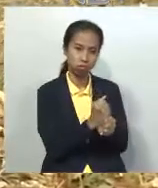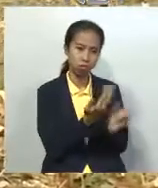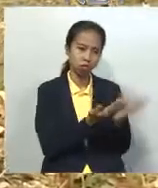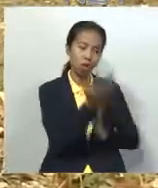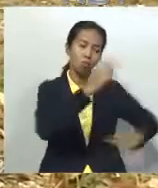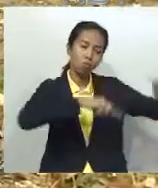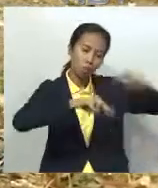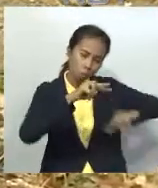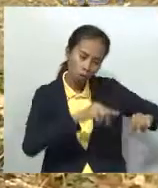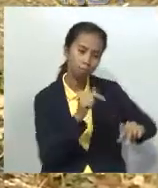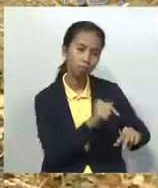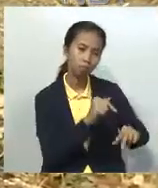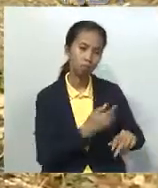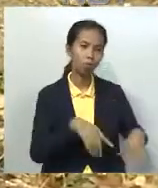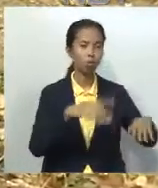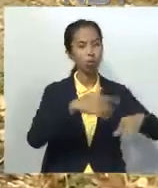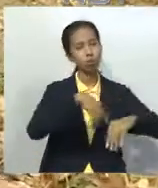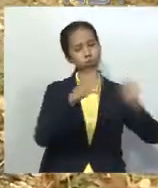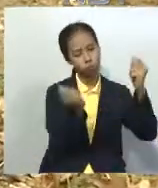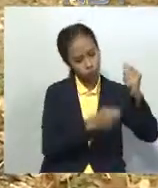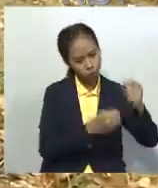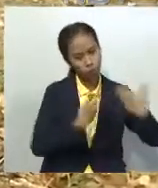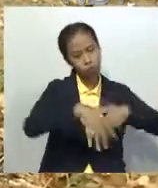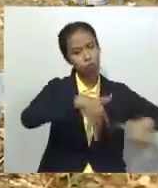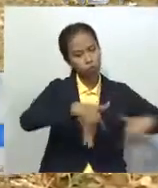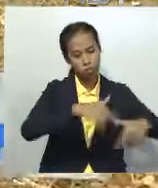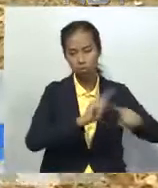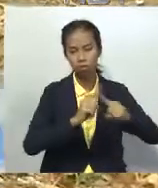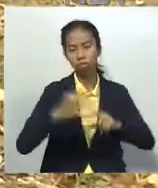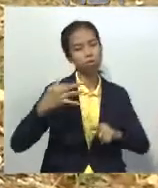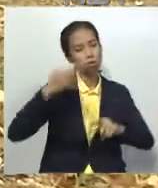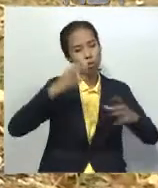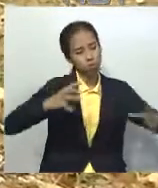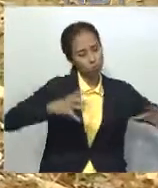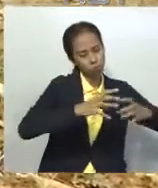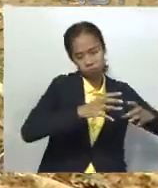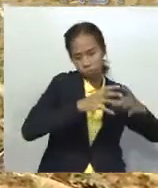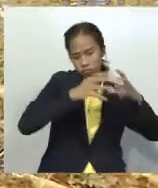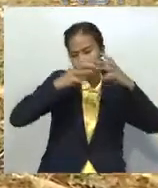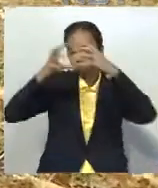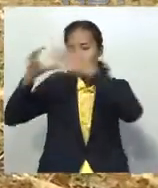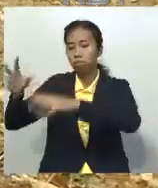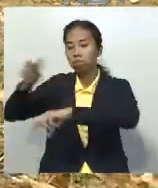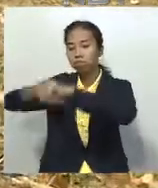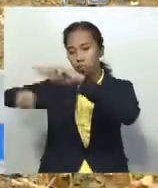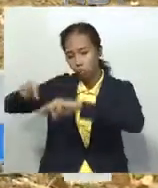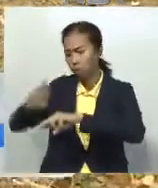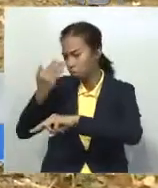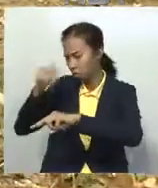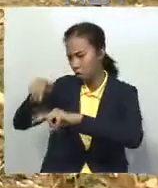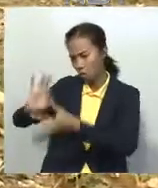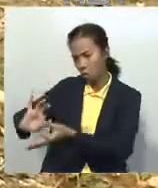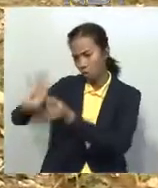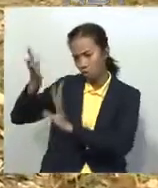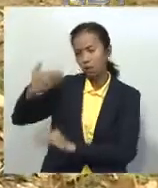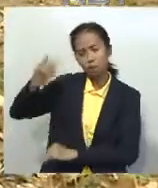ปกครองเองหรือว่ากำนันผู้ใหญ่บ้านรวมถึงชาวบ้านจิตอาสาต่างๆก็จะระดมกำลังขึ้นไปตรวจว่ามีการเกิดเหตุไฟป่าบริ